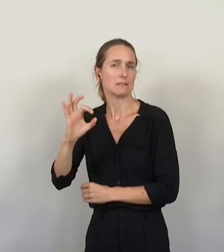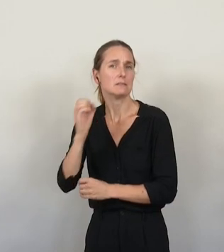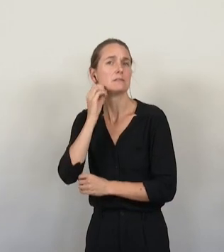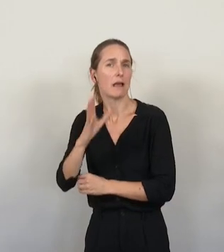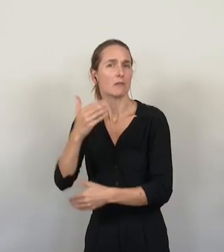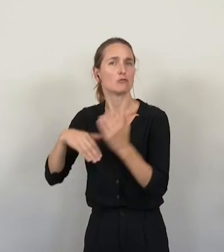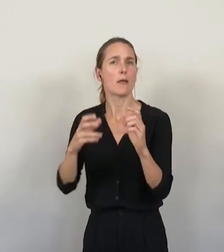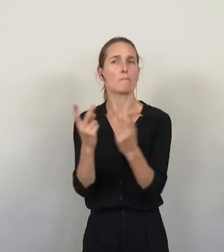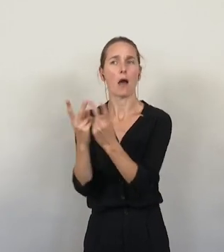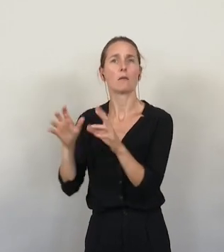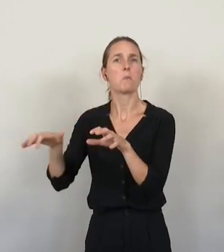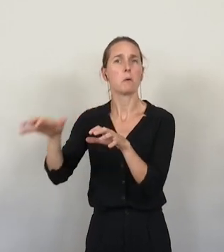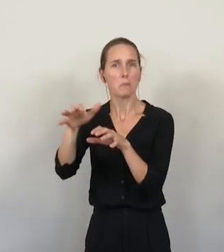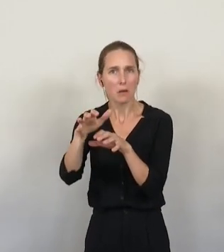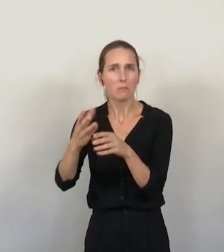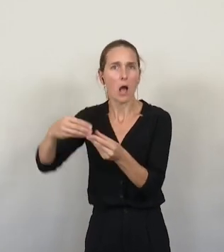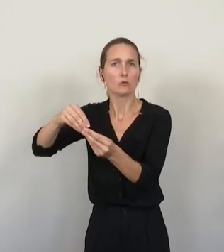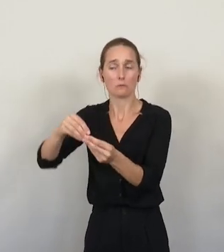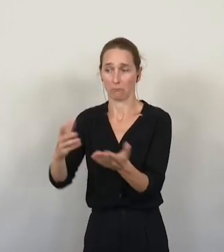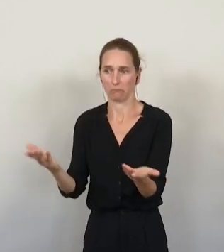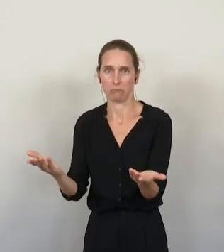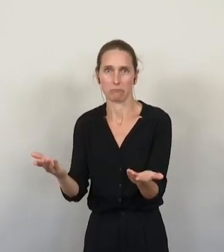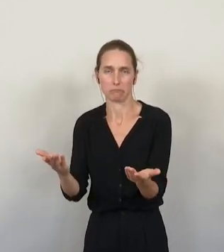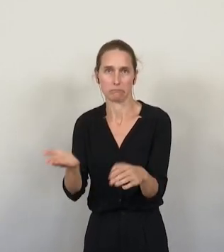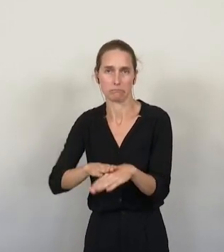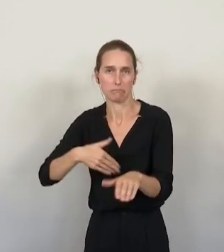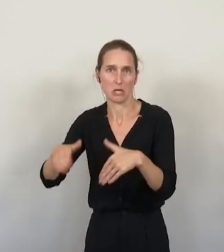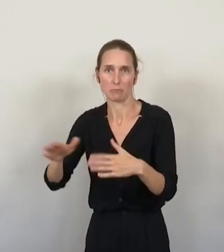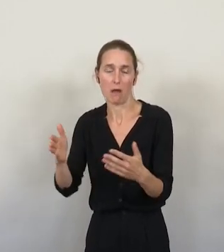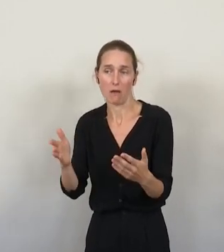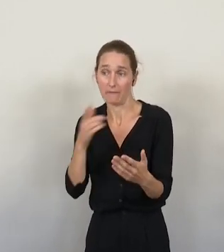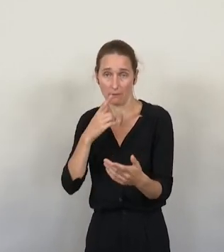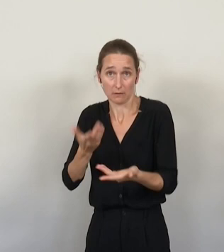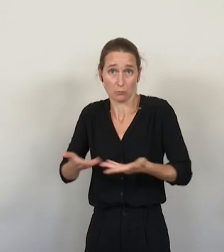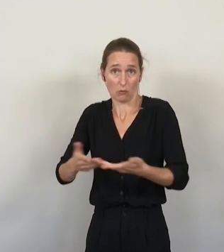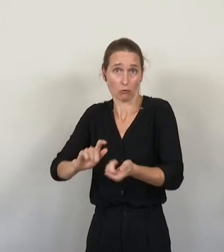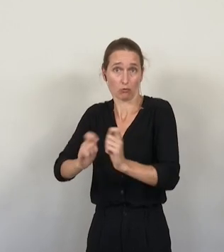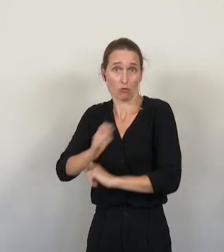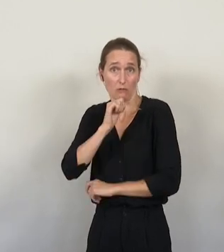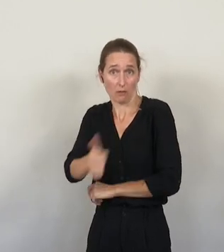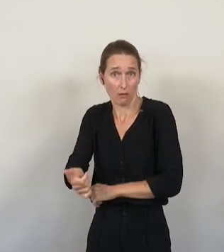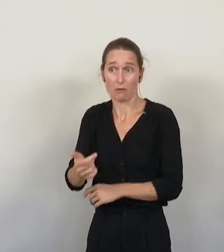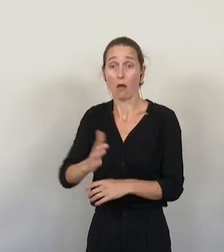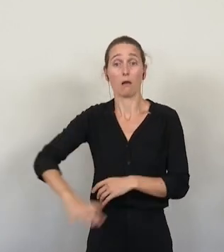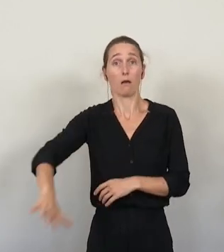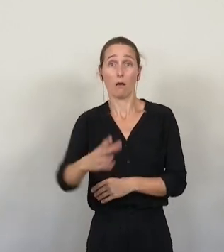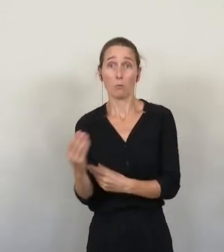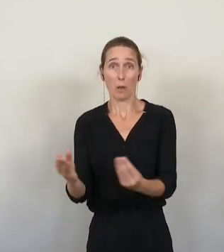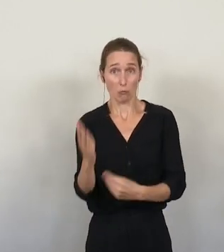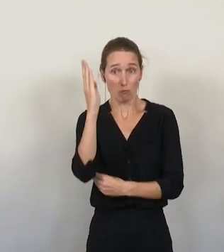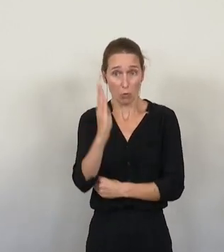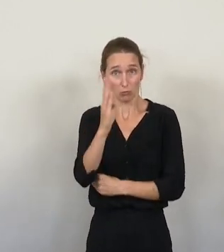les parcs inutilisable qui permettent de satisfaire pleinement les besoins exprimés par les habitants